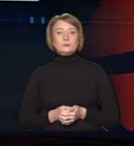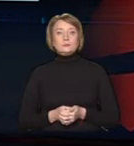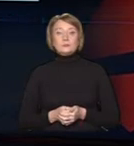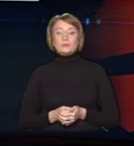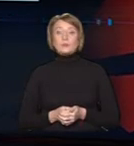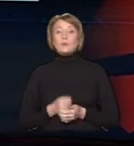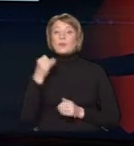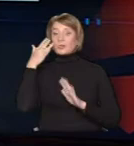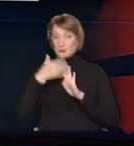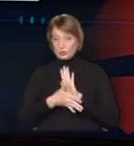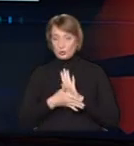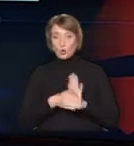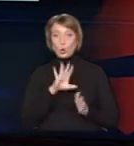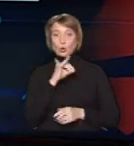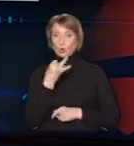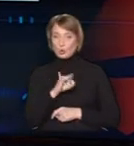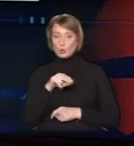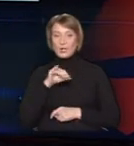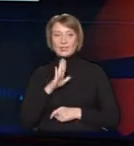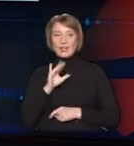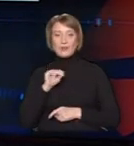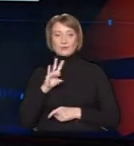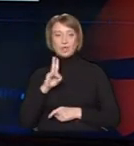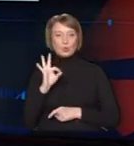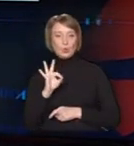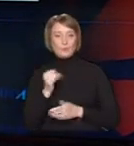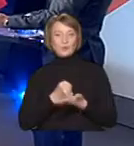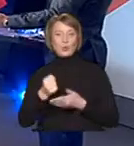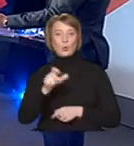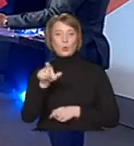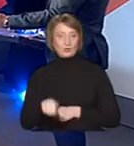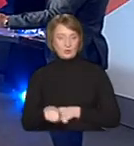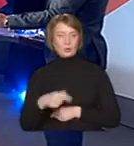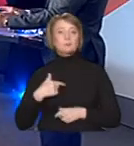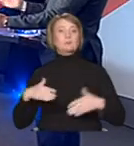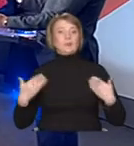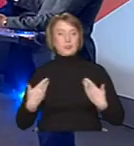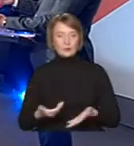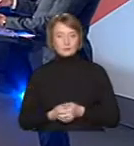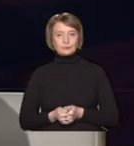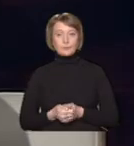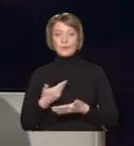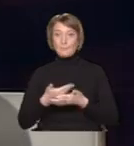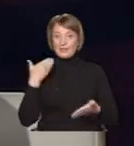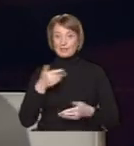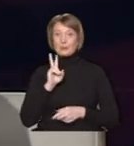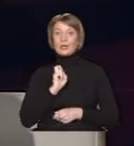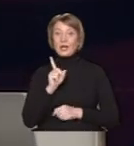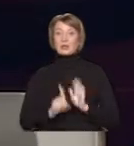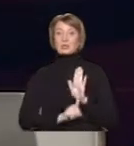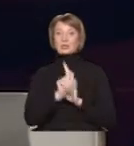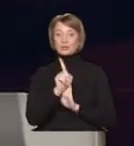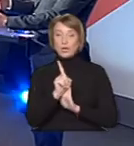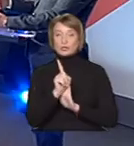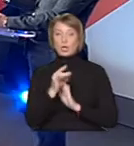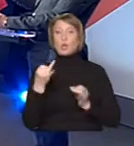Отже, як ви зрозуміли, Юрій Левченко у нас сьогодні в гостях, кандидат на посаду міського голови Києва. Я вас вітаю. Доброго вечора. Перед тим, як розпочати розмову, хочу